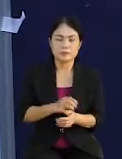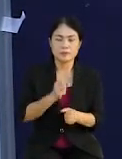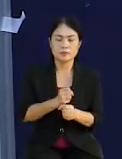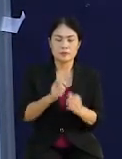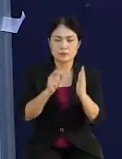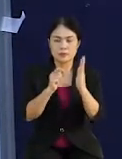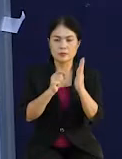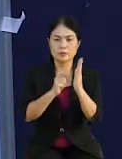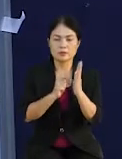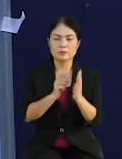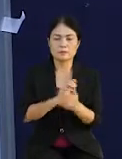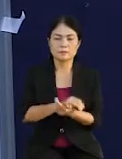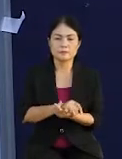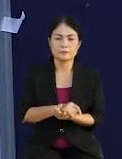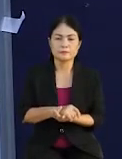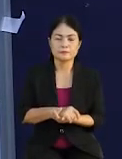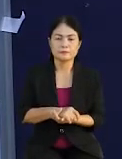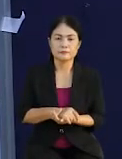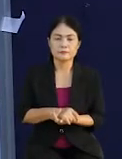chật